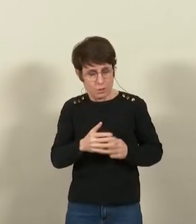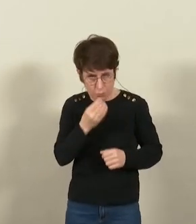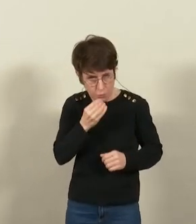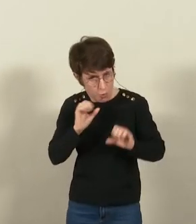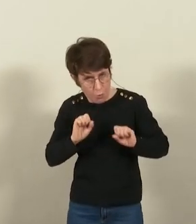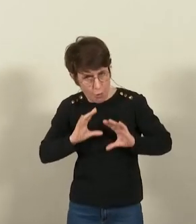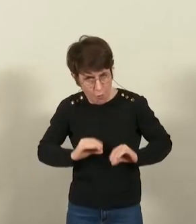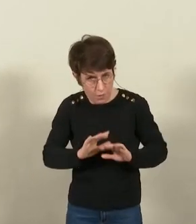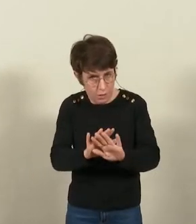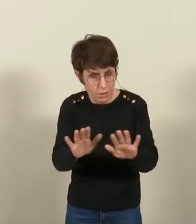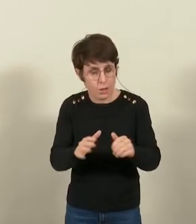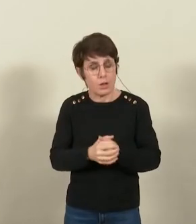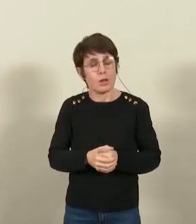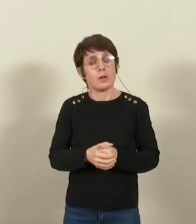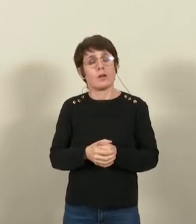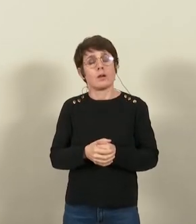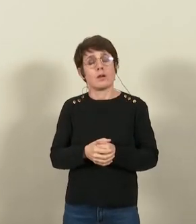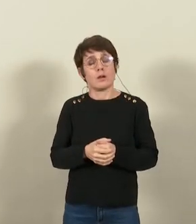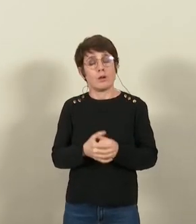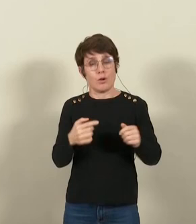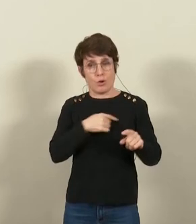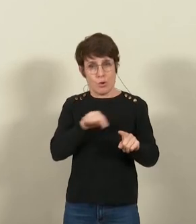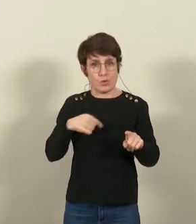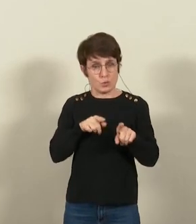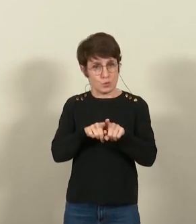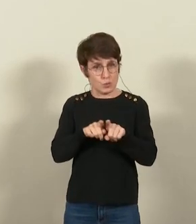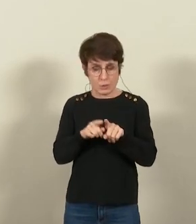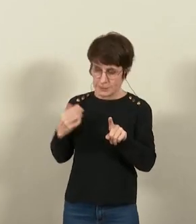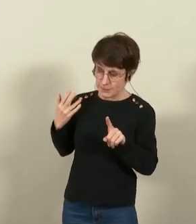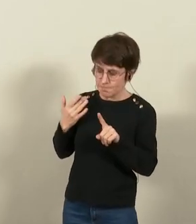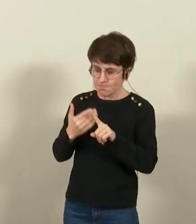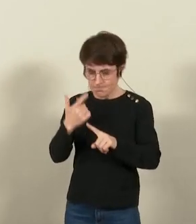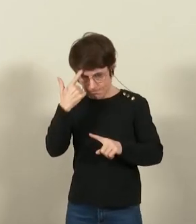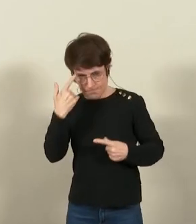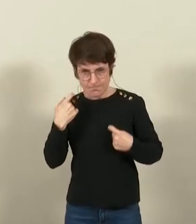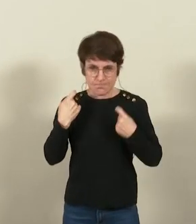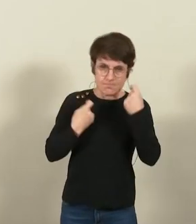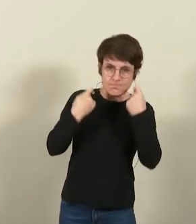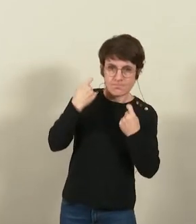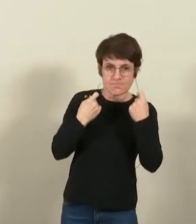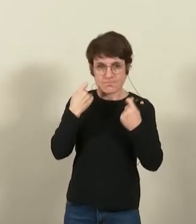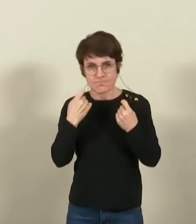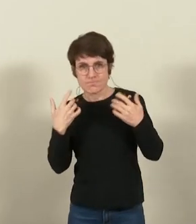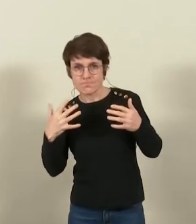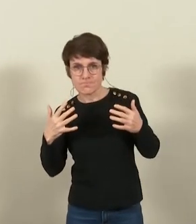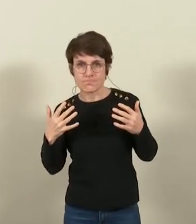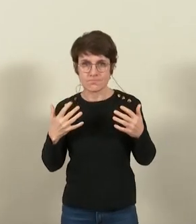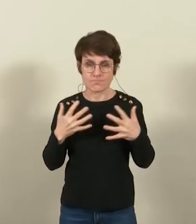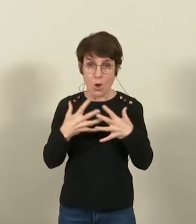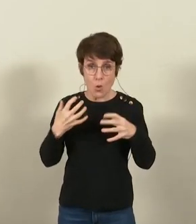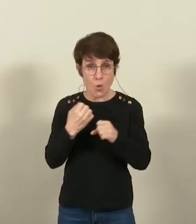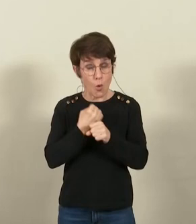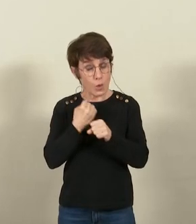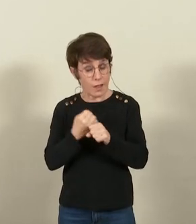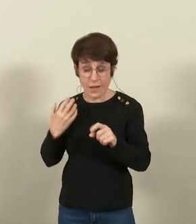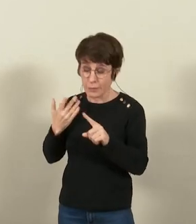euh nous avons eu des craintes à certains moments de cette de tout ce travail qui a été fourni sur la